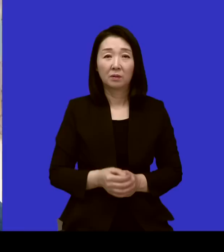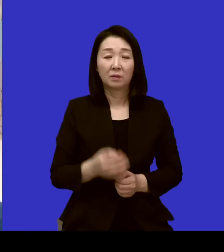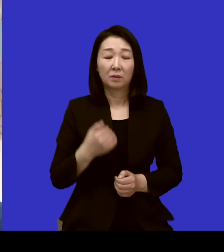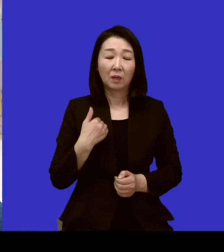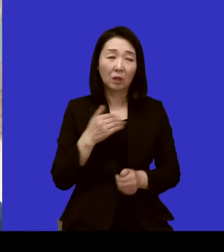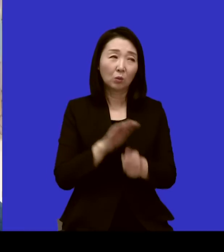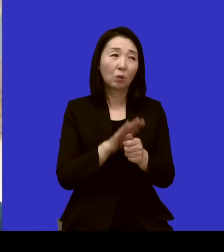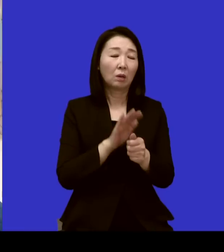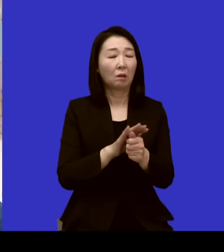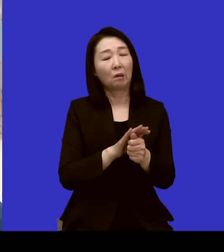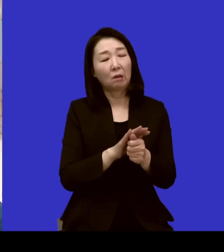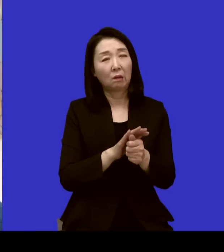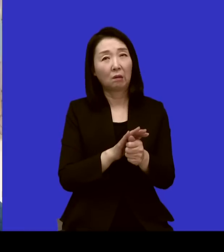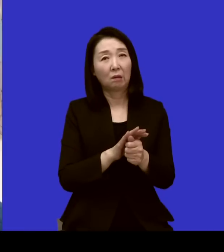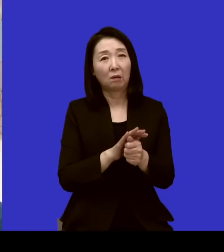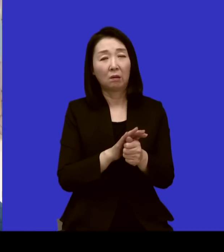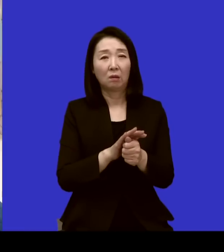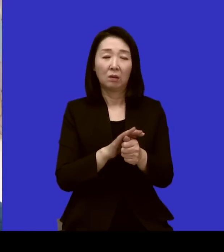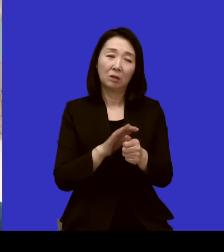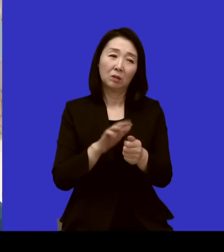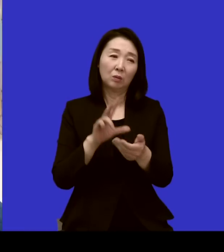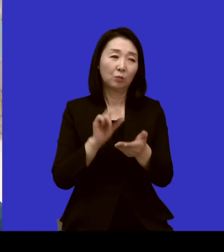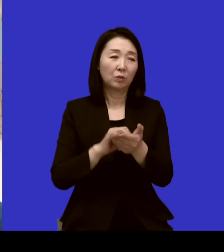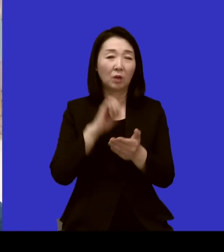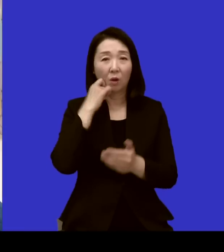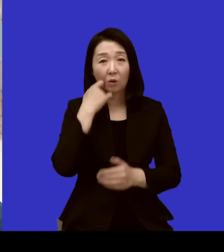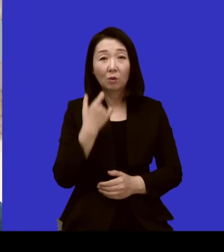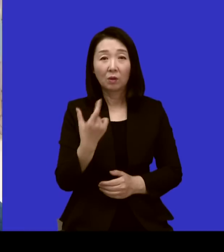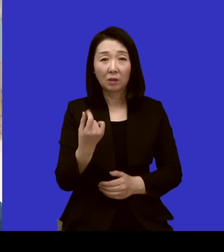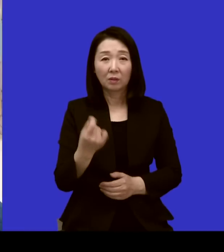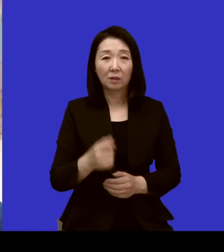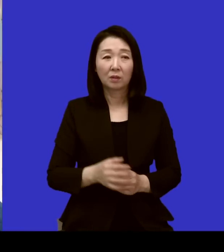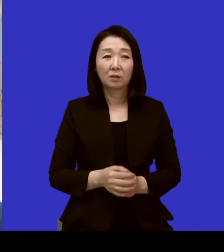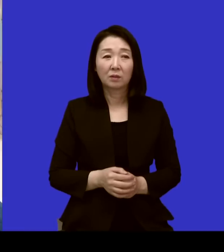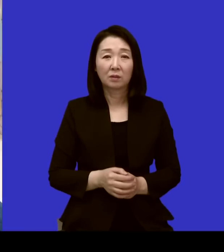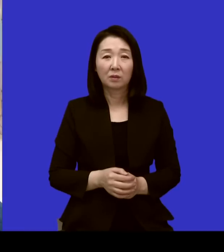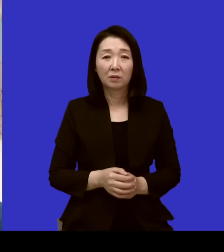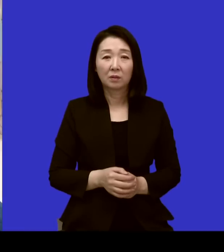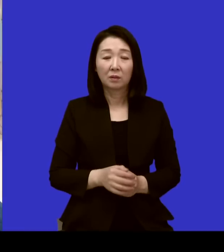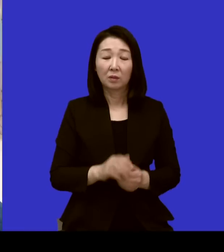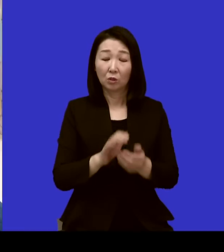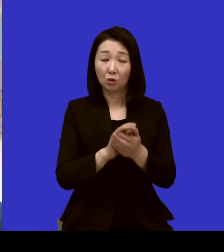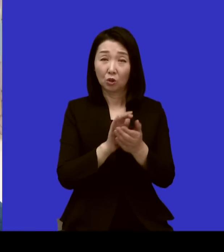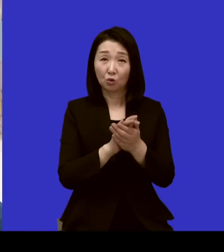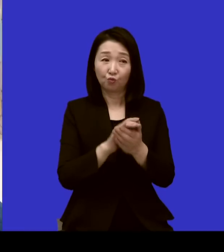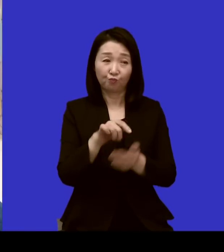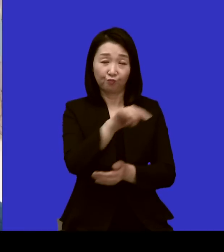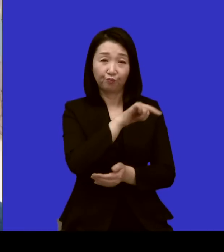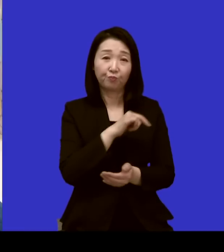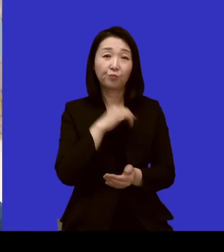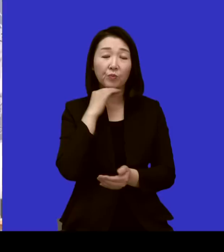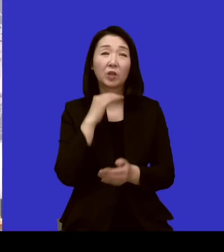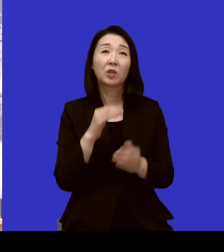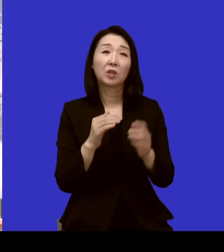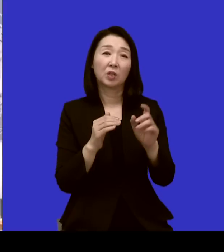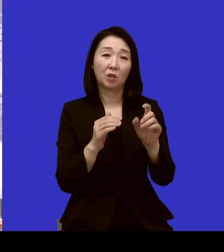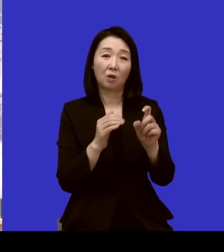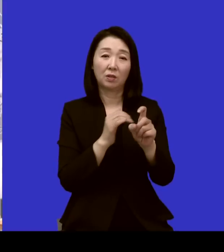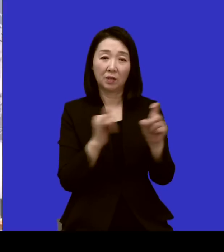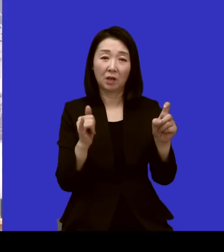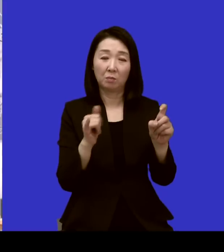문제가 아니었었던 것 같아요. 예. 그래서 그 10명의 거의 친구가 있었는데 음. 이제